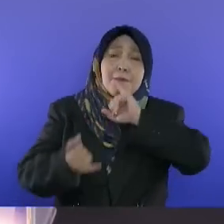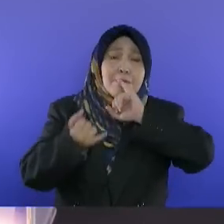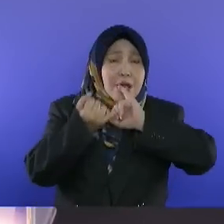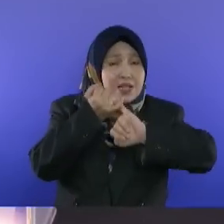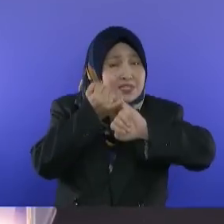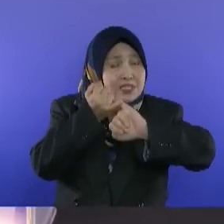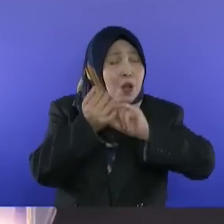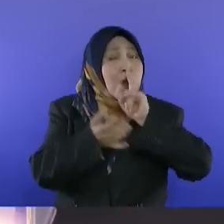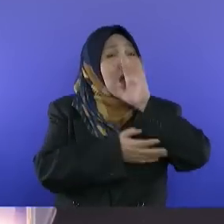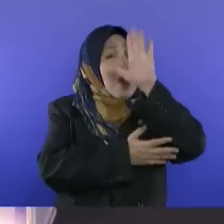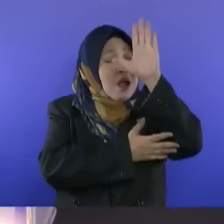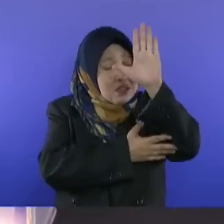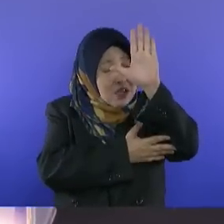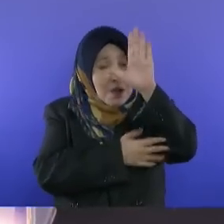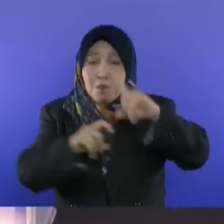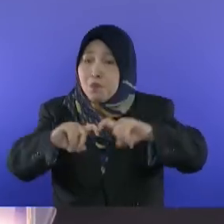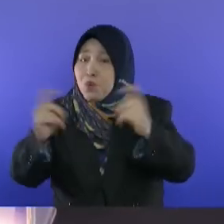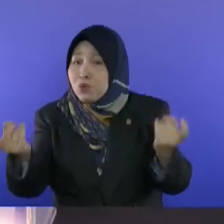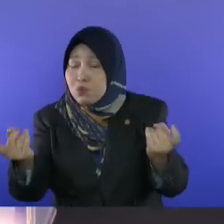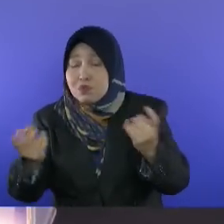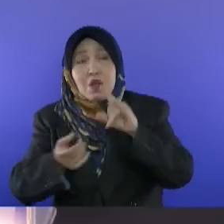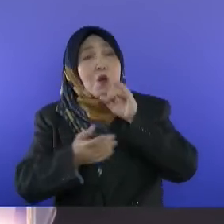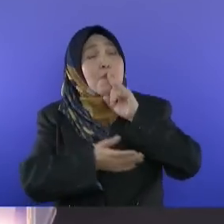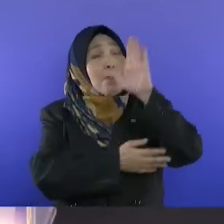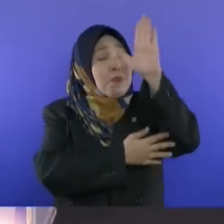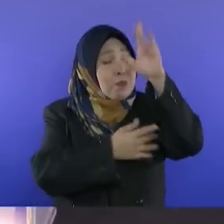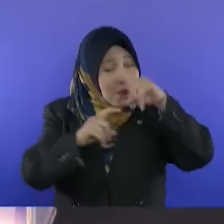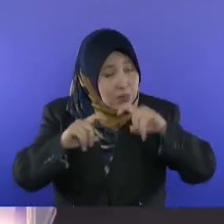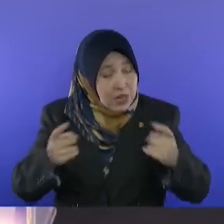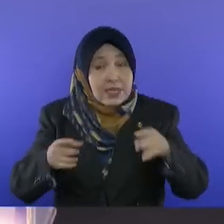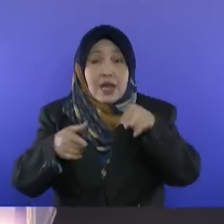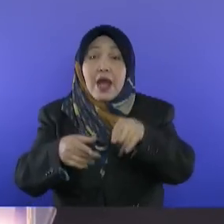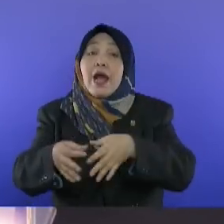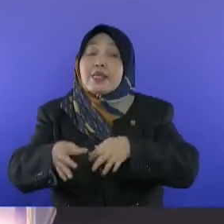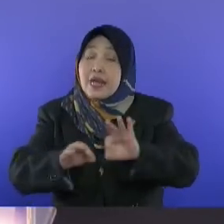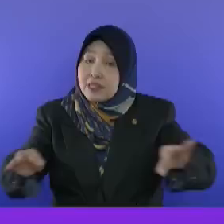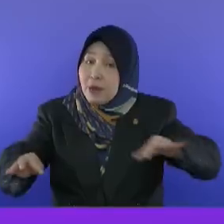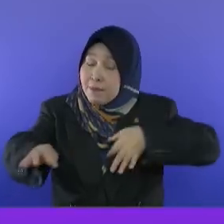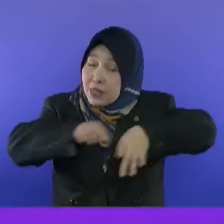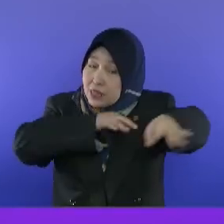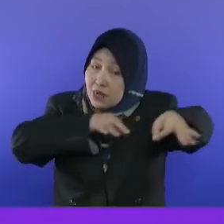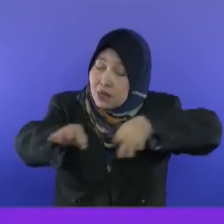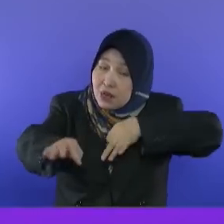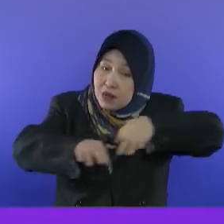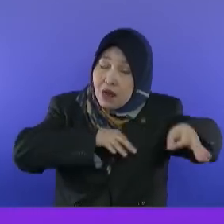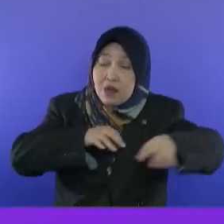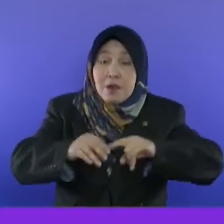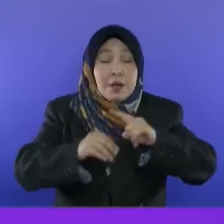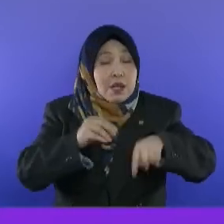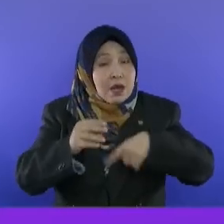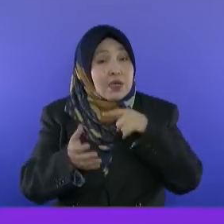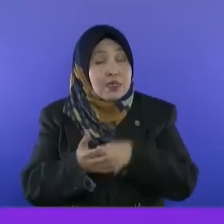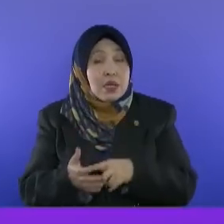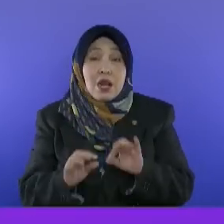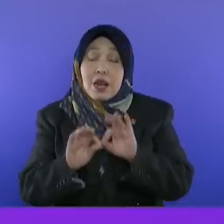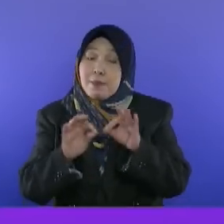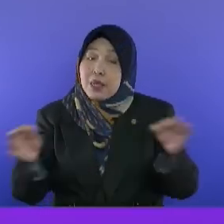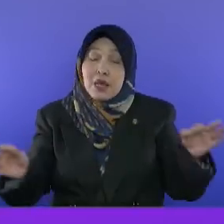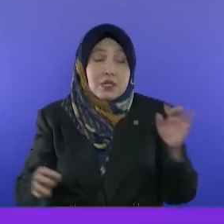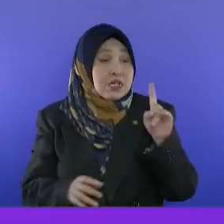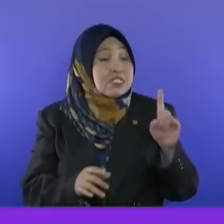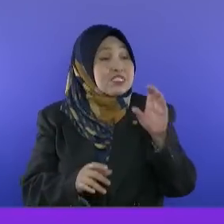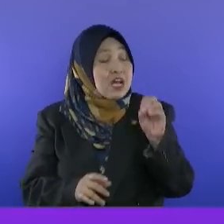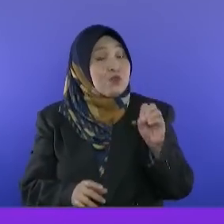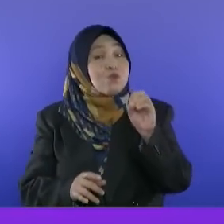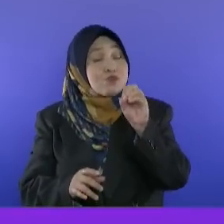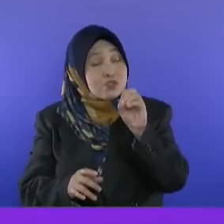putus berjanji putus berjanji putus rupa-rupanya ini adalah ayat yang menerangkan per hari ini ya yaitu apel dalam ayat yang ke-100